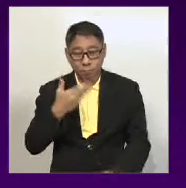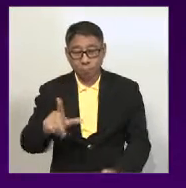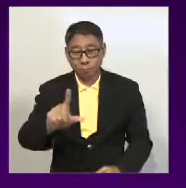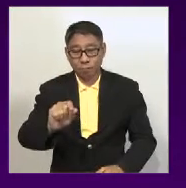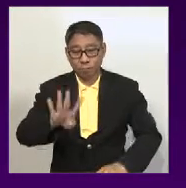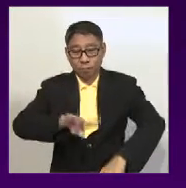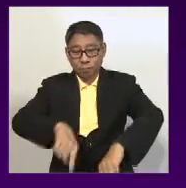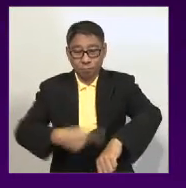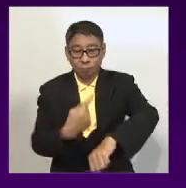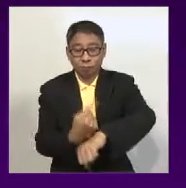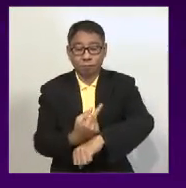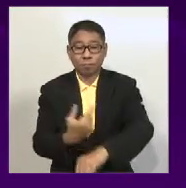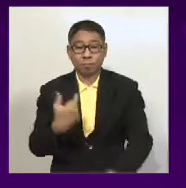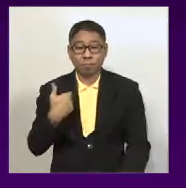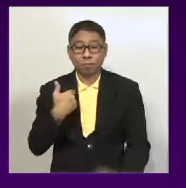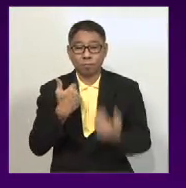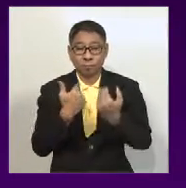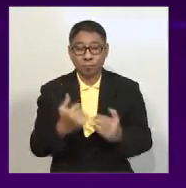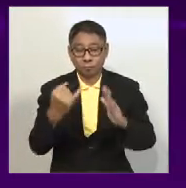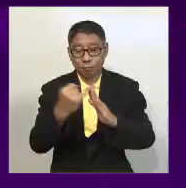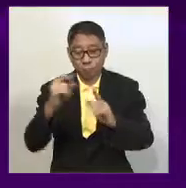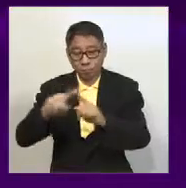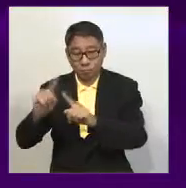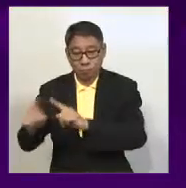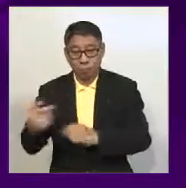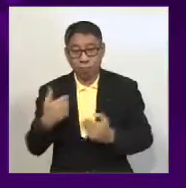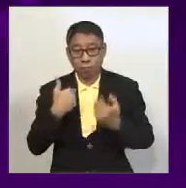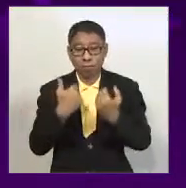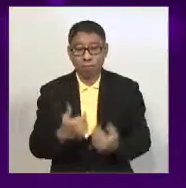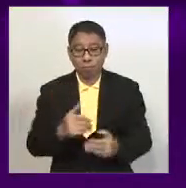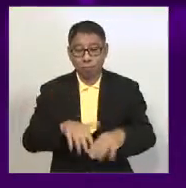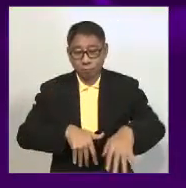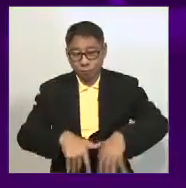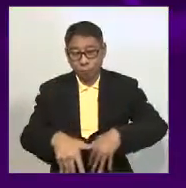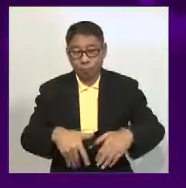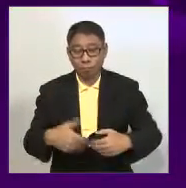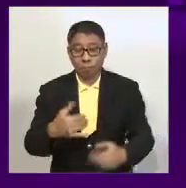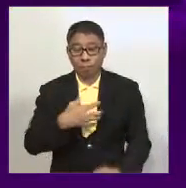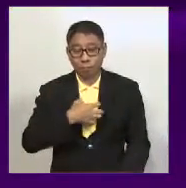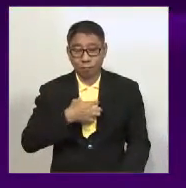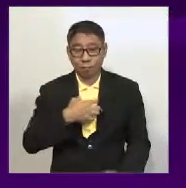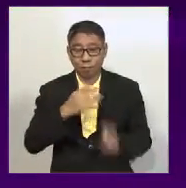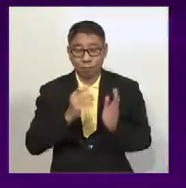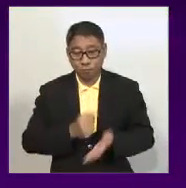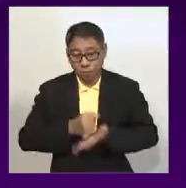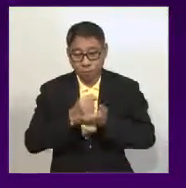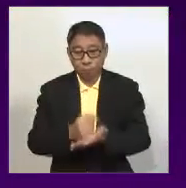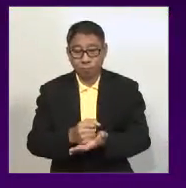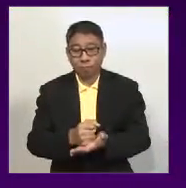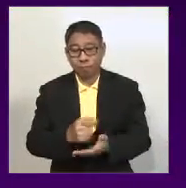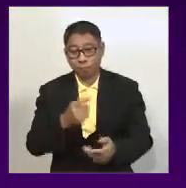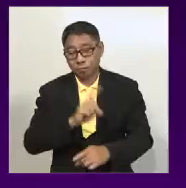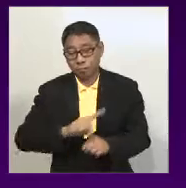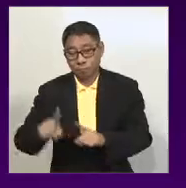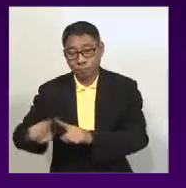อด24ชั่วโมงนะคะส่วนจังหวัดต่างๆถ้าหากว่าประชาชนค่ะอยากจะให้เจ้าหน้าที่เข้าไปช่วยเหลืออะ